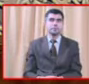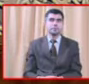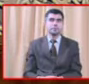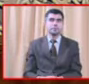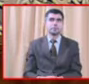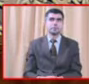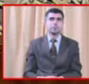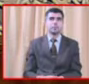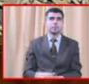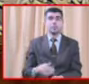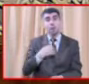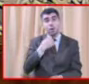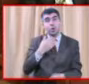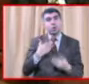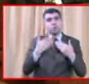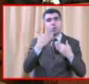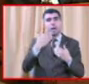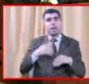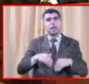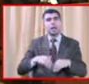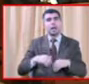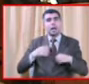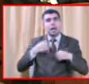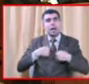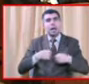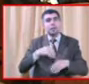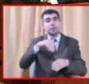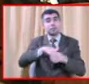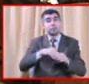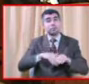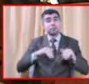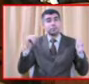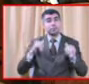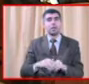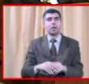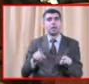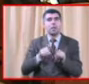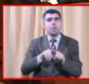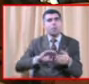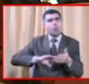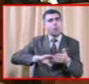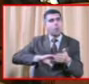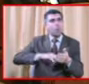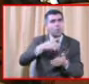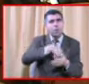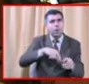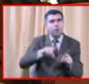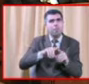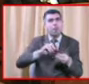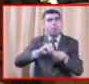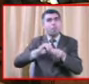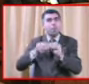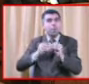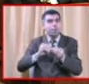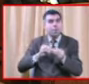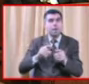شكرا سيد الرئيس. سيد الوزير، هذه ظواهر طبيعية استثنائية كتوقع في جميع دول العالم. نترحم على